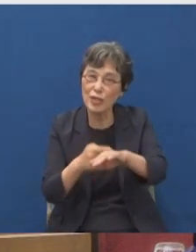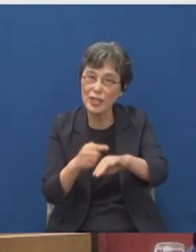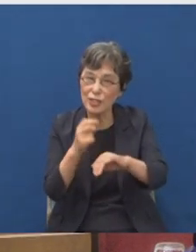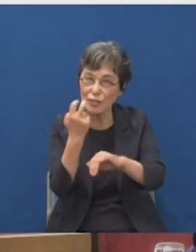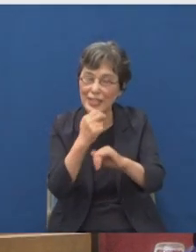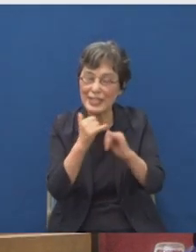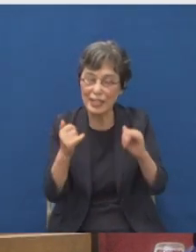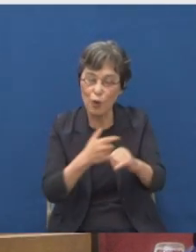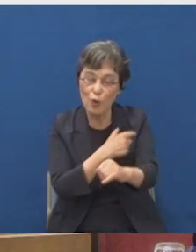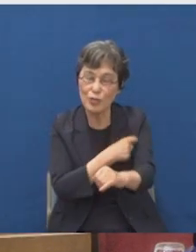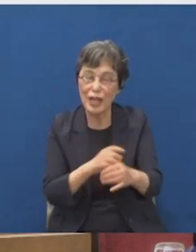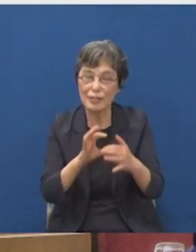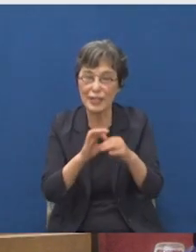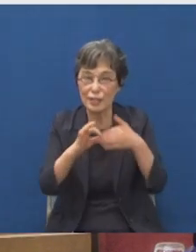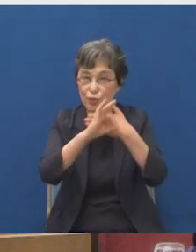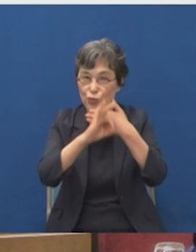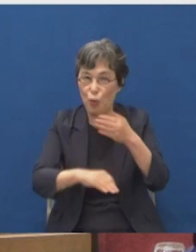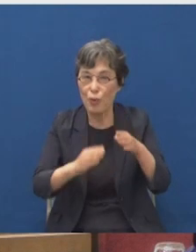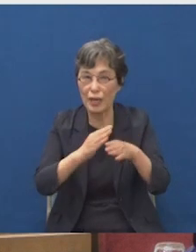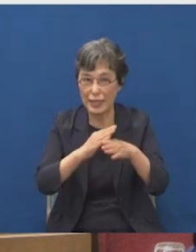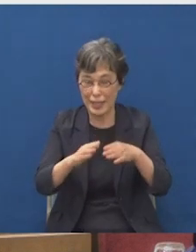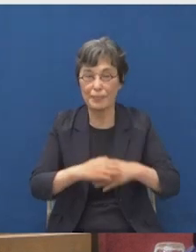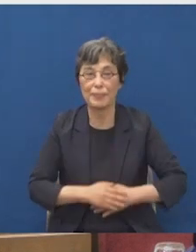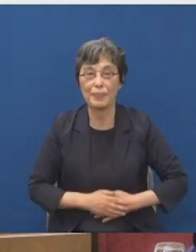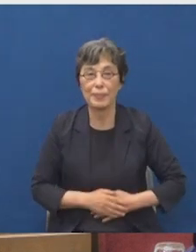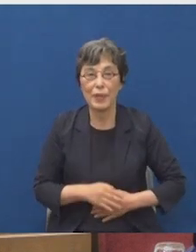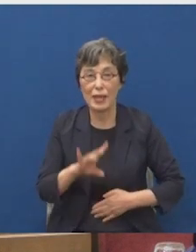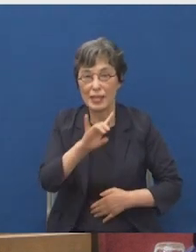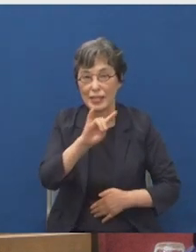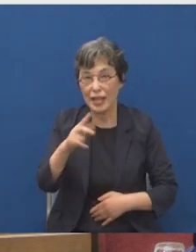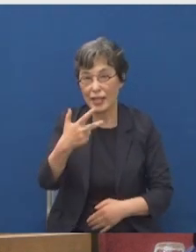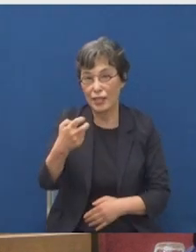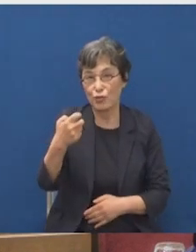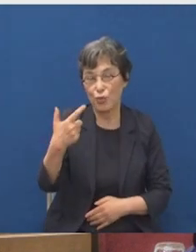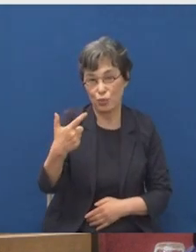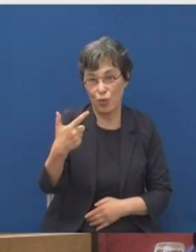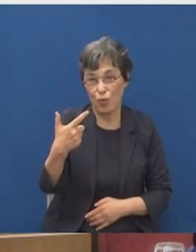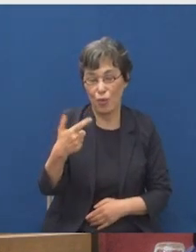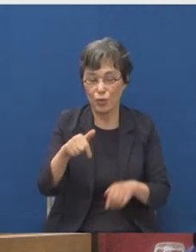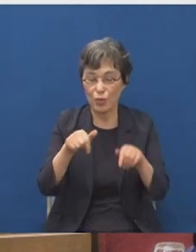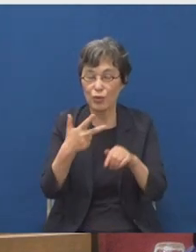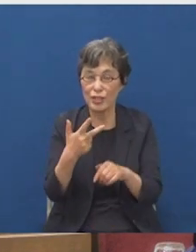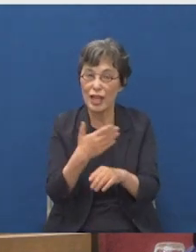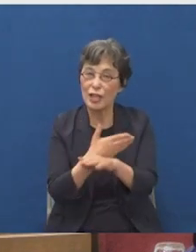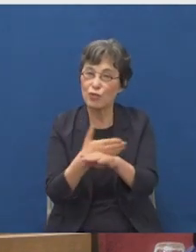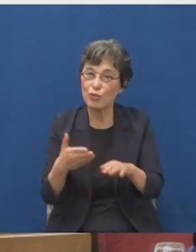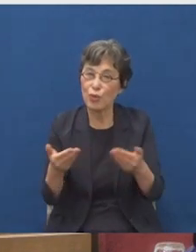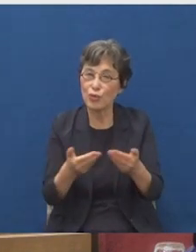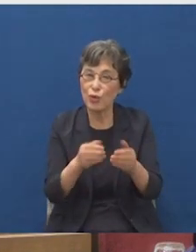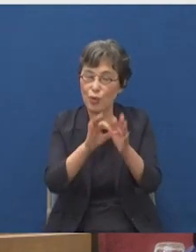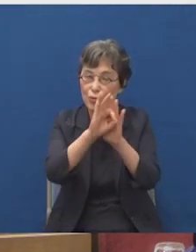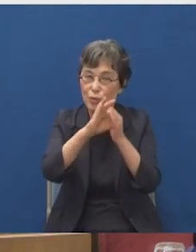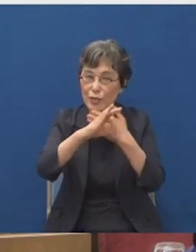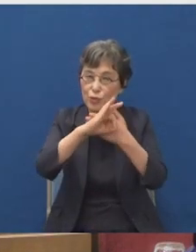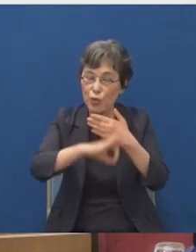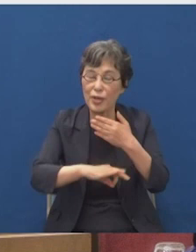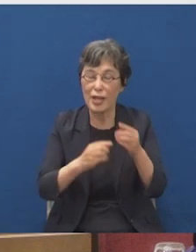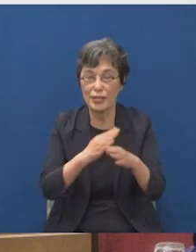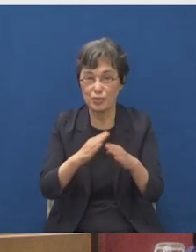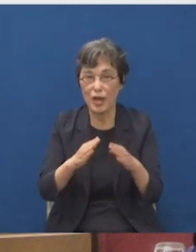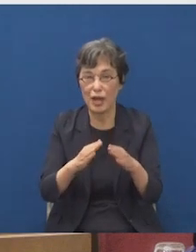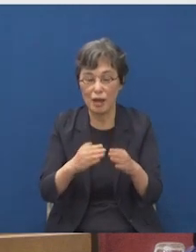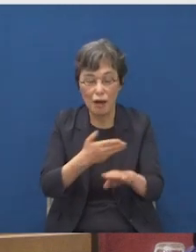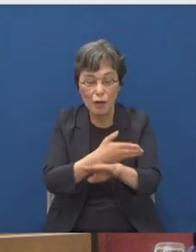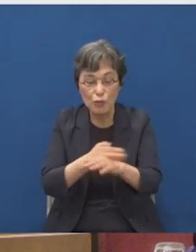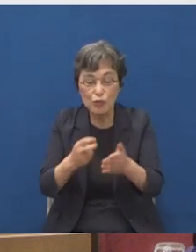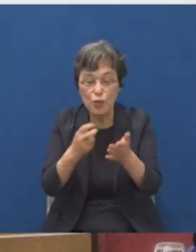資格に関する条例の一部改正。議第76号、京都市水道事業条例の一部改正は、水道